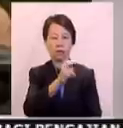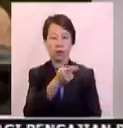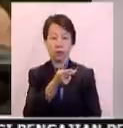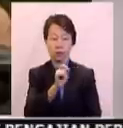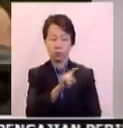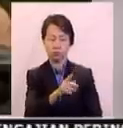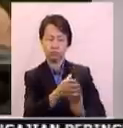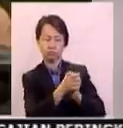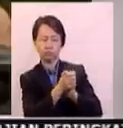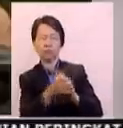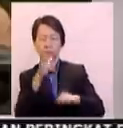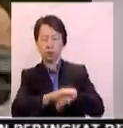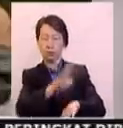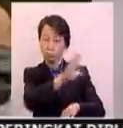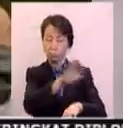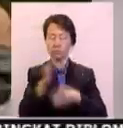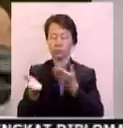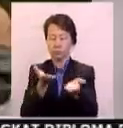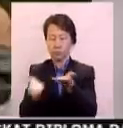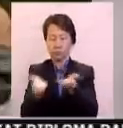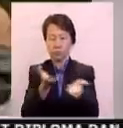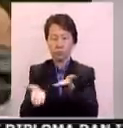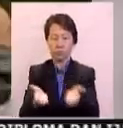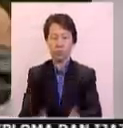bakti beliau.